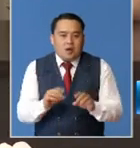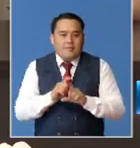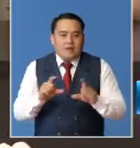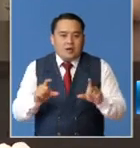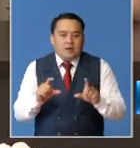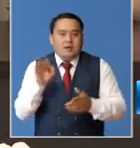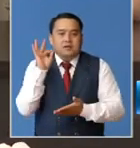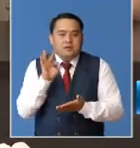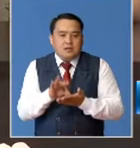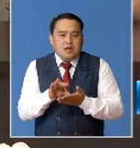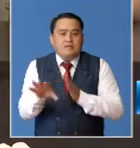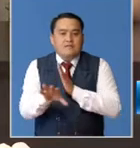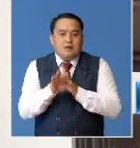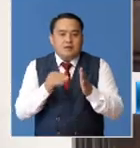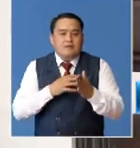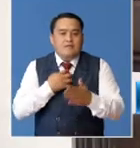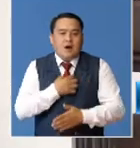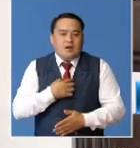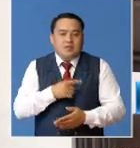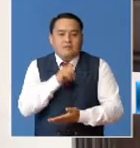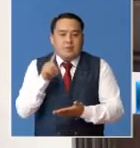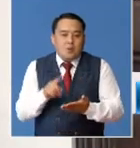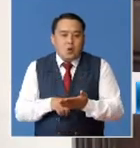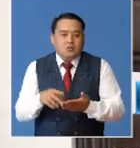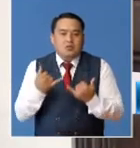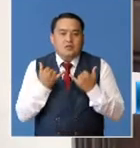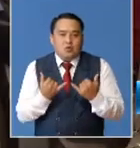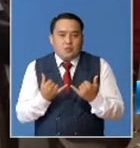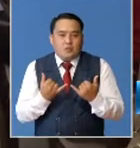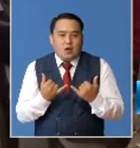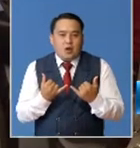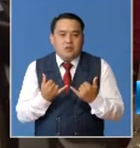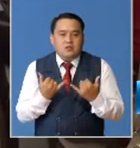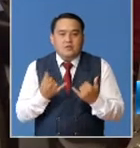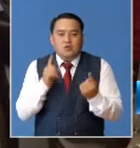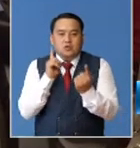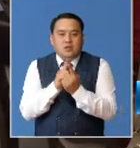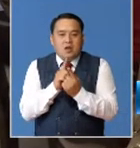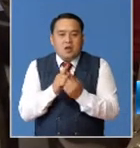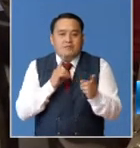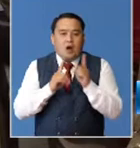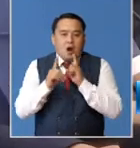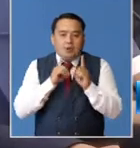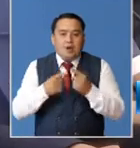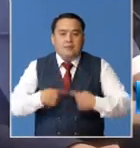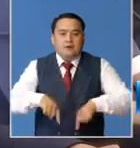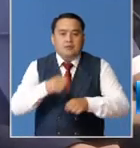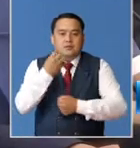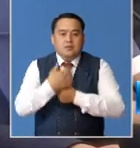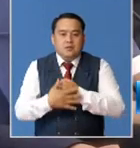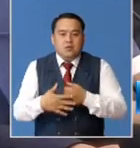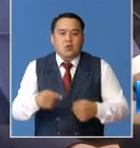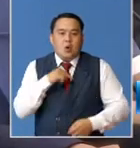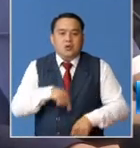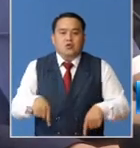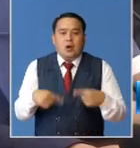объектов. Цель – выявление актуальных вопросов сверх сегодняшнего дня. Одной из таких встреч стала конференция на базе Центра Рухани